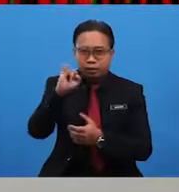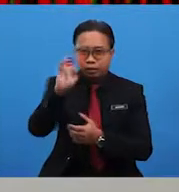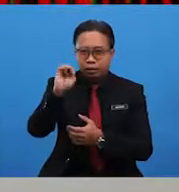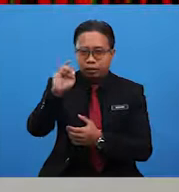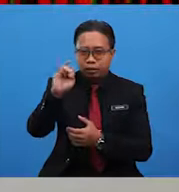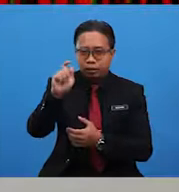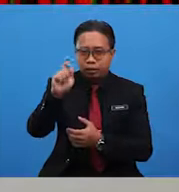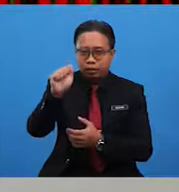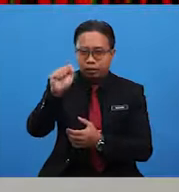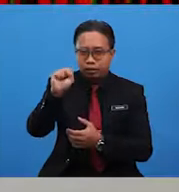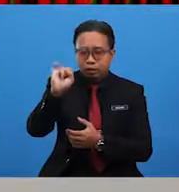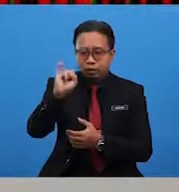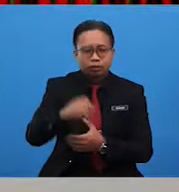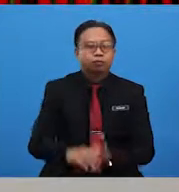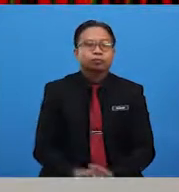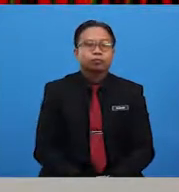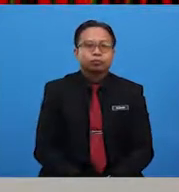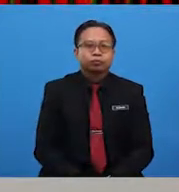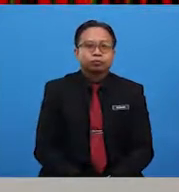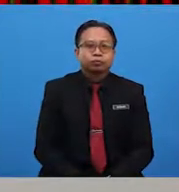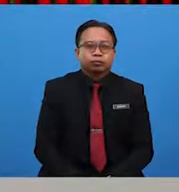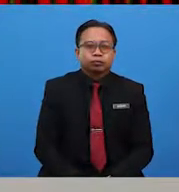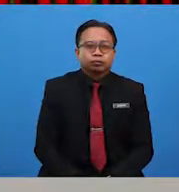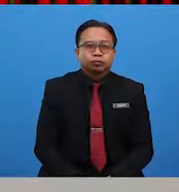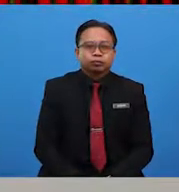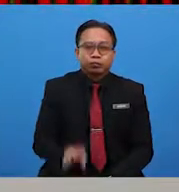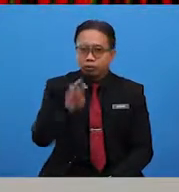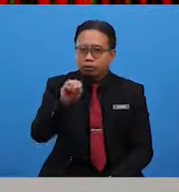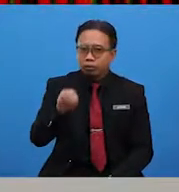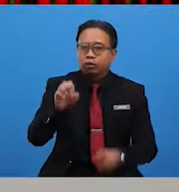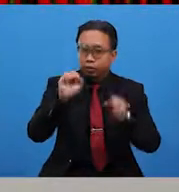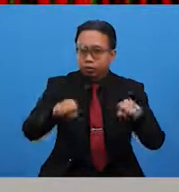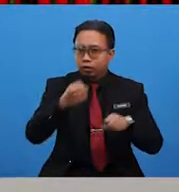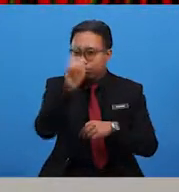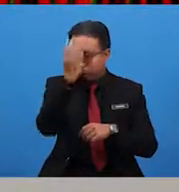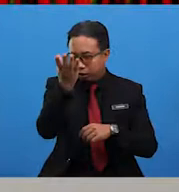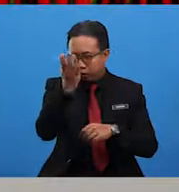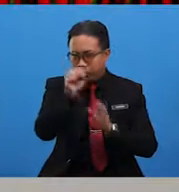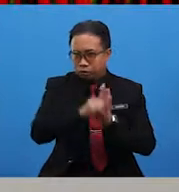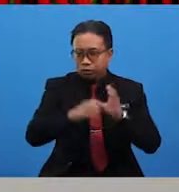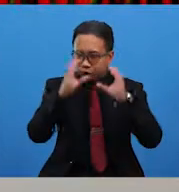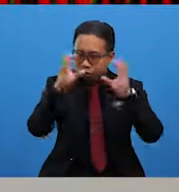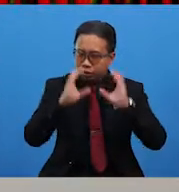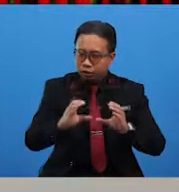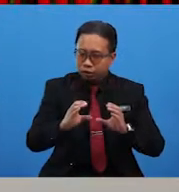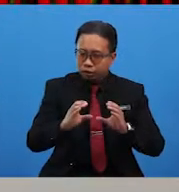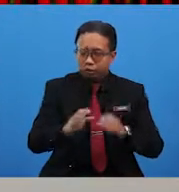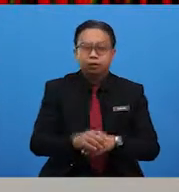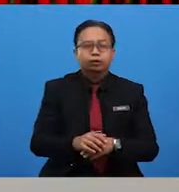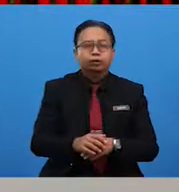imitasi Semuanya Sisi punya sayap pada bagian ini pelajar boleh Terangkan secara ringkas